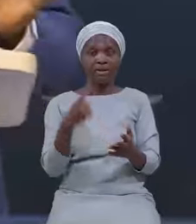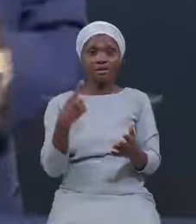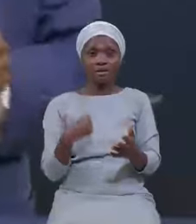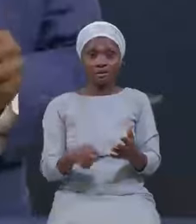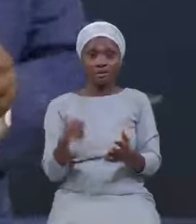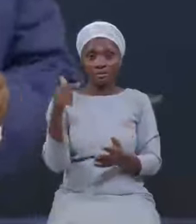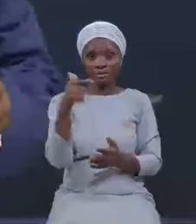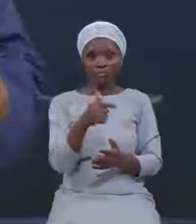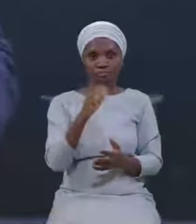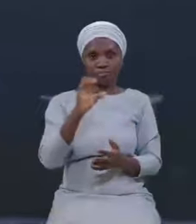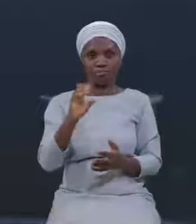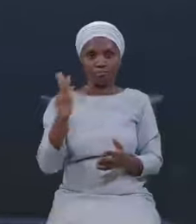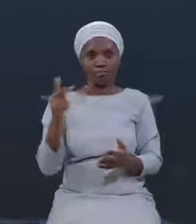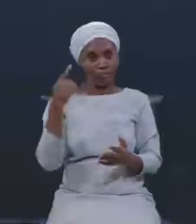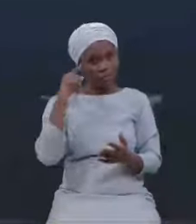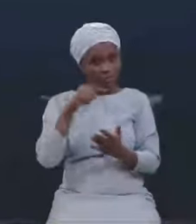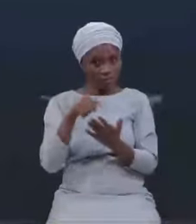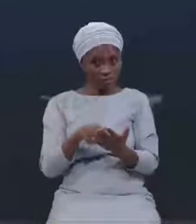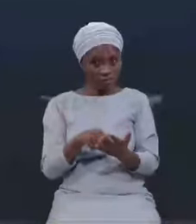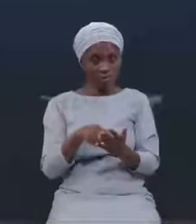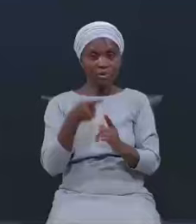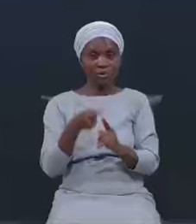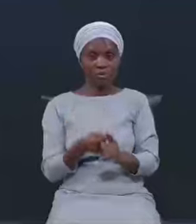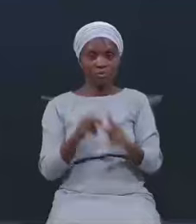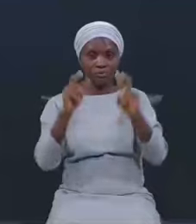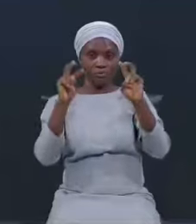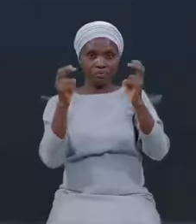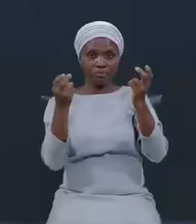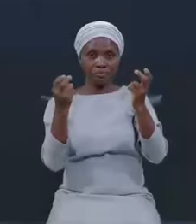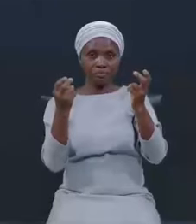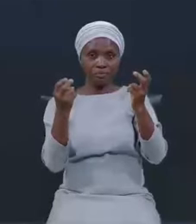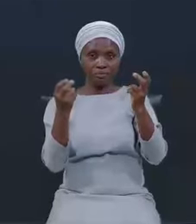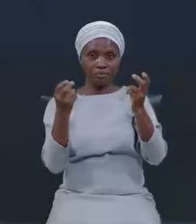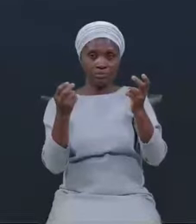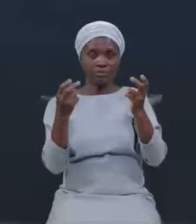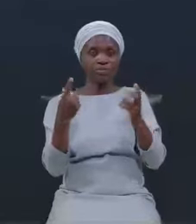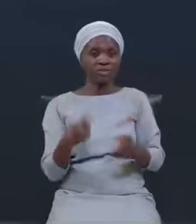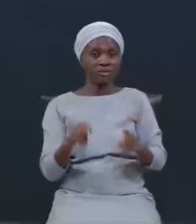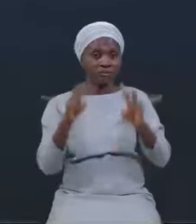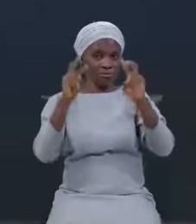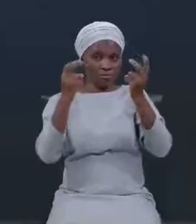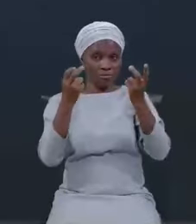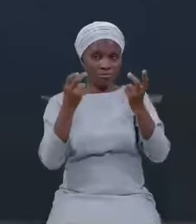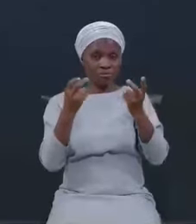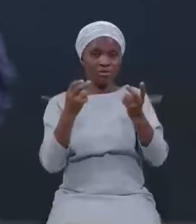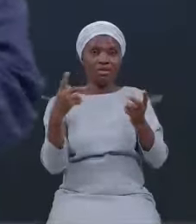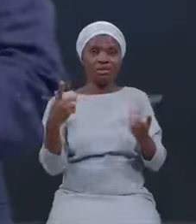mois, intitulée, ou le thème, dont le thème est Jésus le